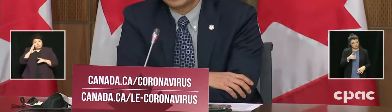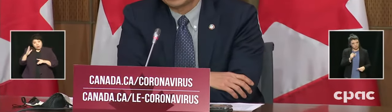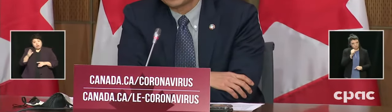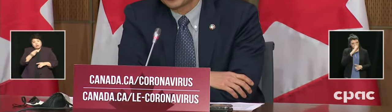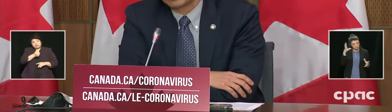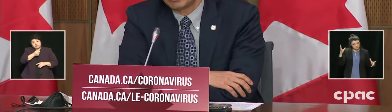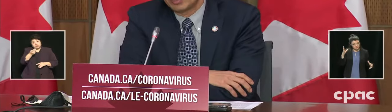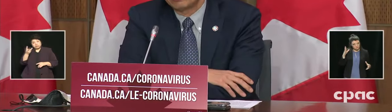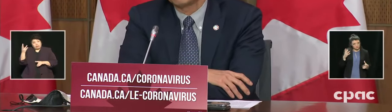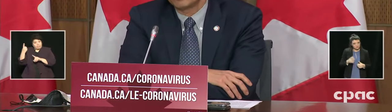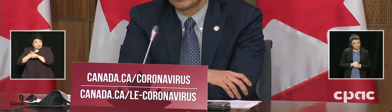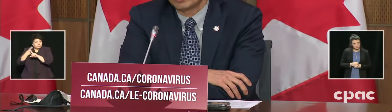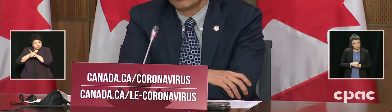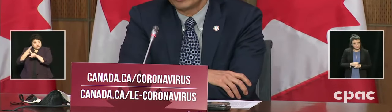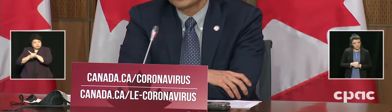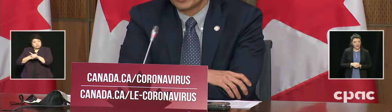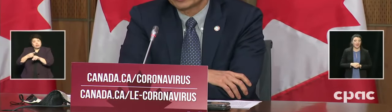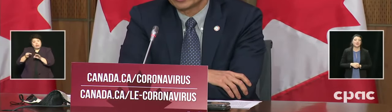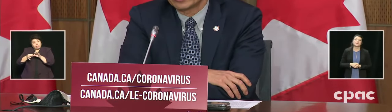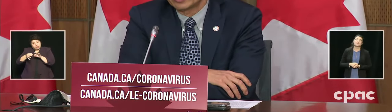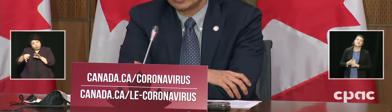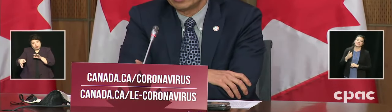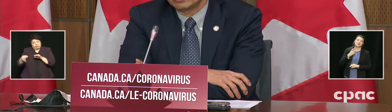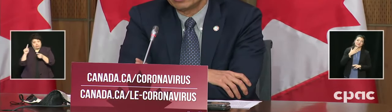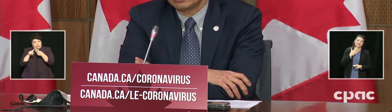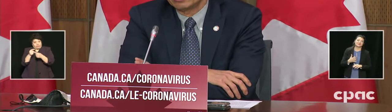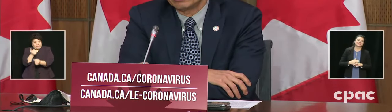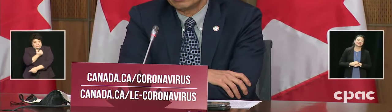Merci pour la question. Moi, je pense que